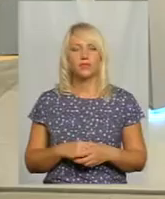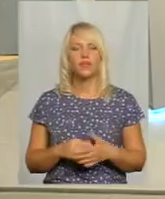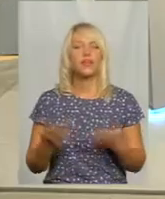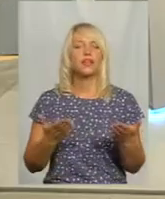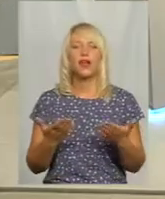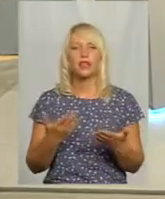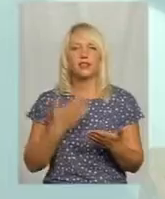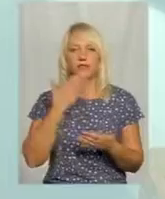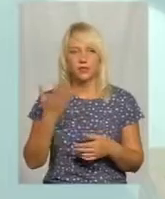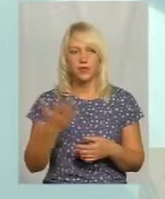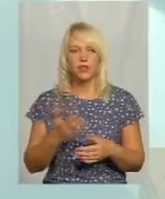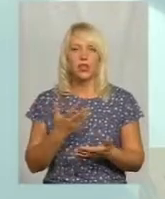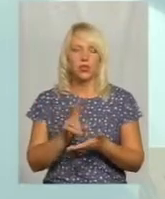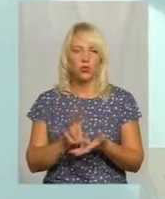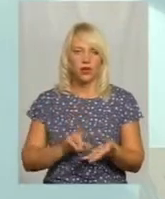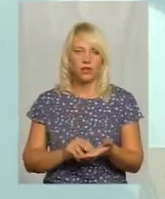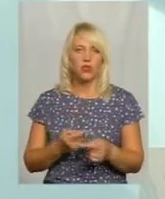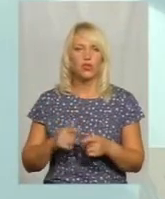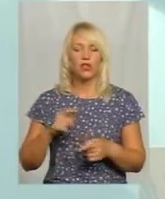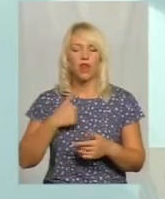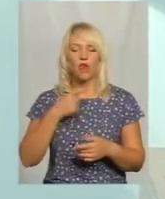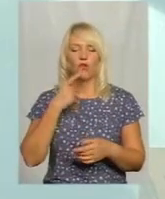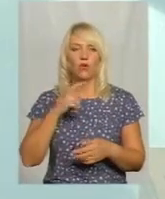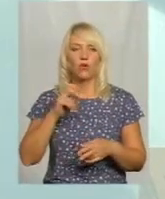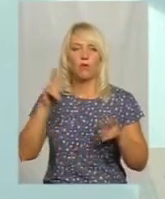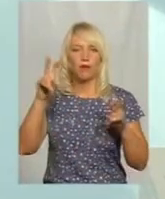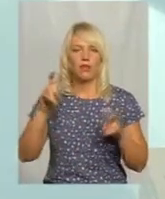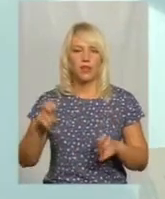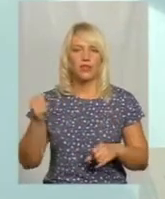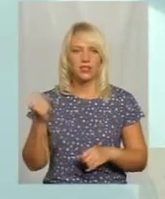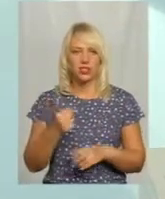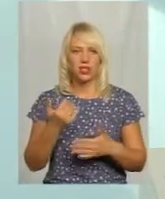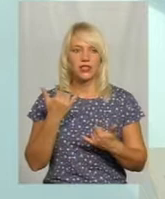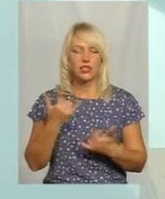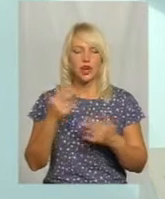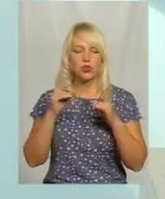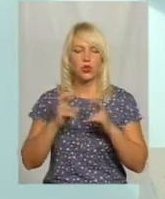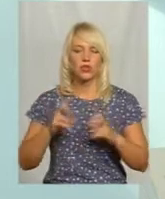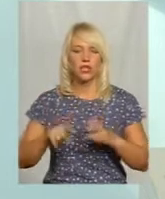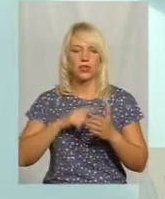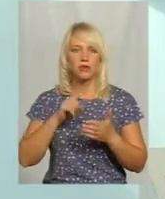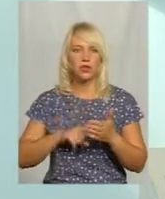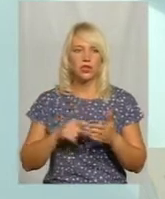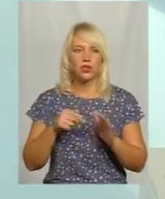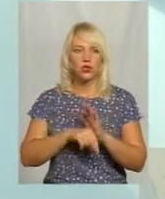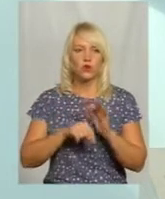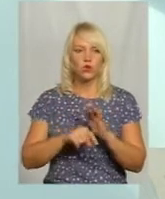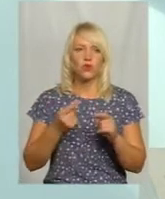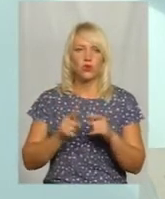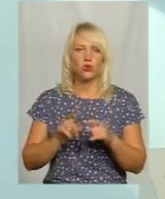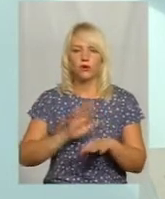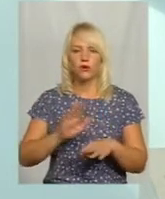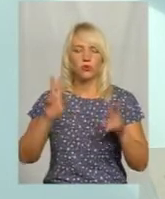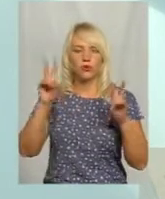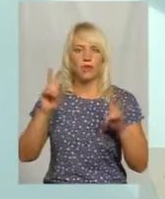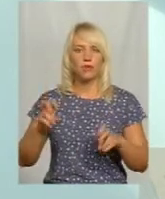До прикладу, я говорила щойно про предметні тижні. Зараз розглядається питання стосовно того, що це будуть не предметні тижні,